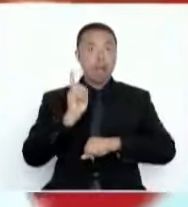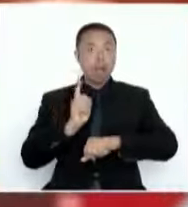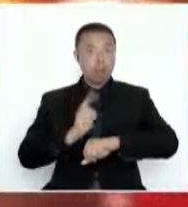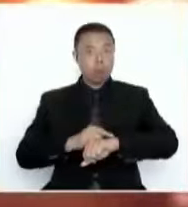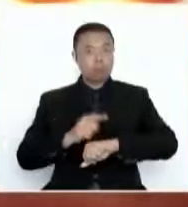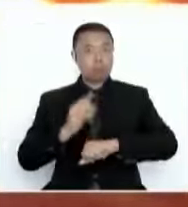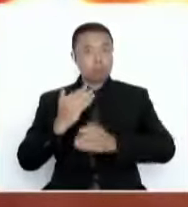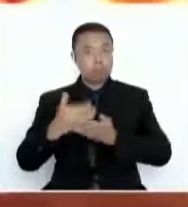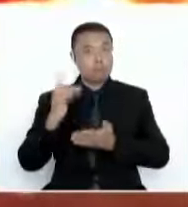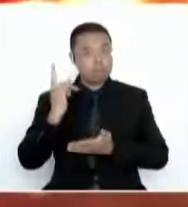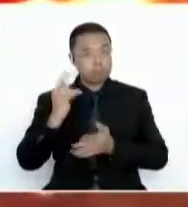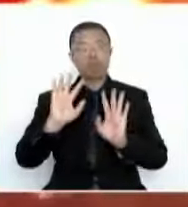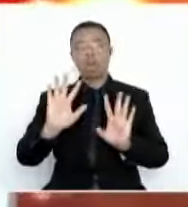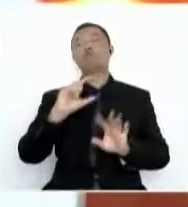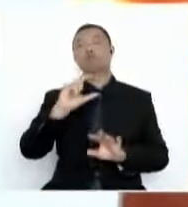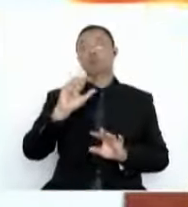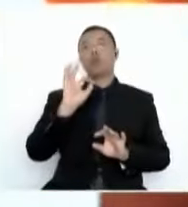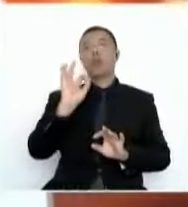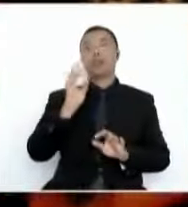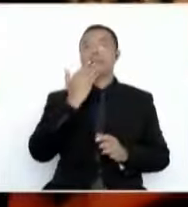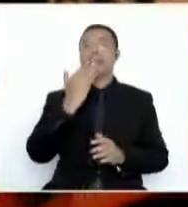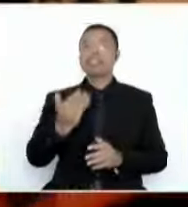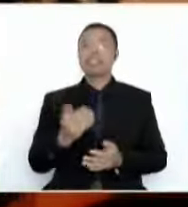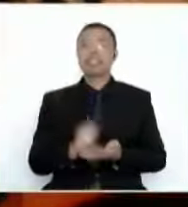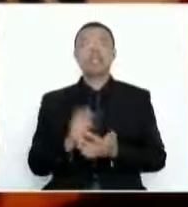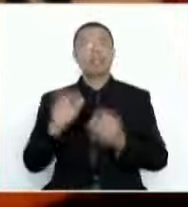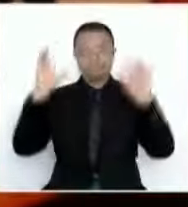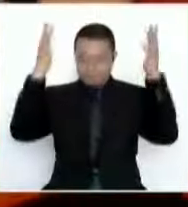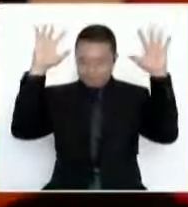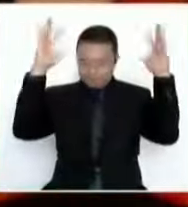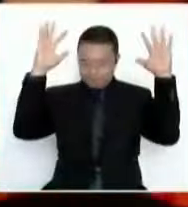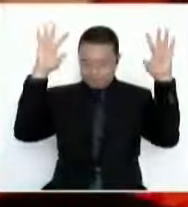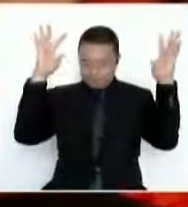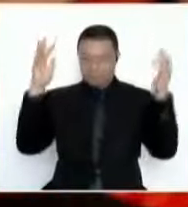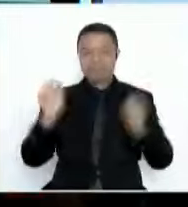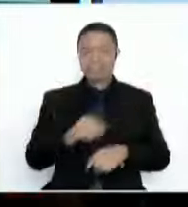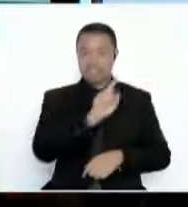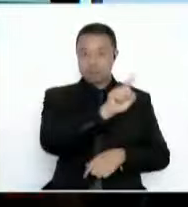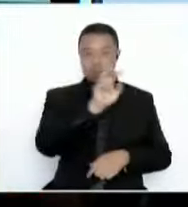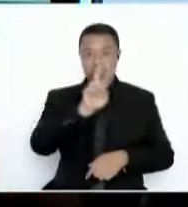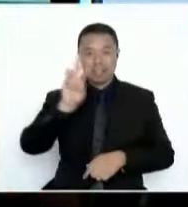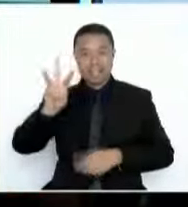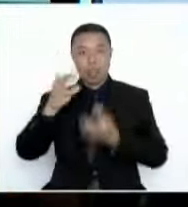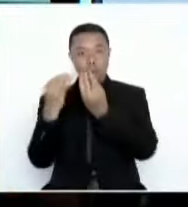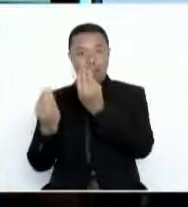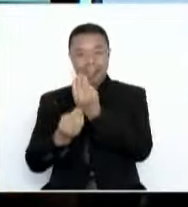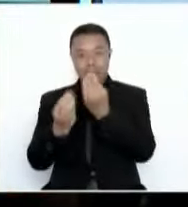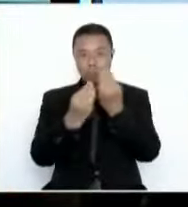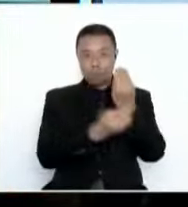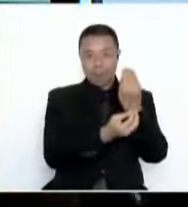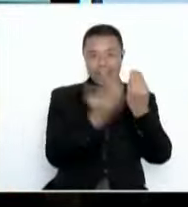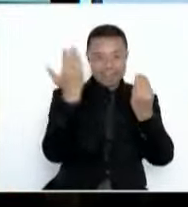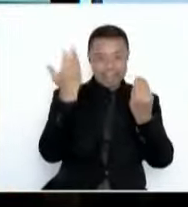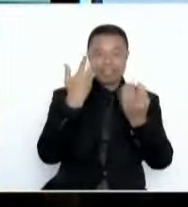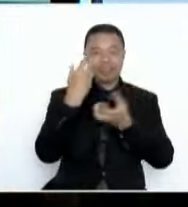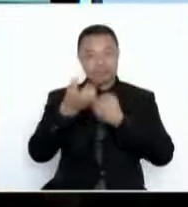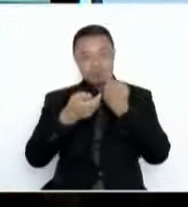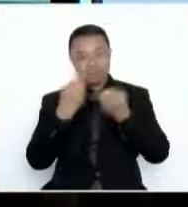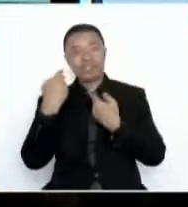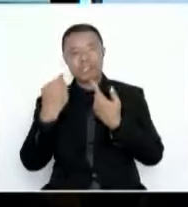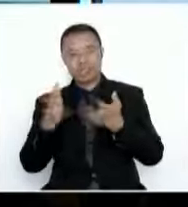waktun cukup sudah cukup baik kita berikan apresiasi untuk ketiga calon wakil gubernur